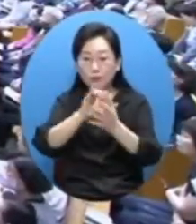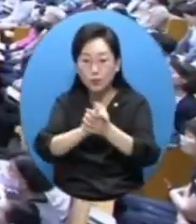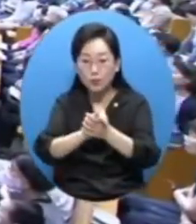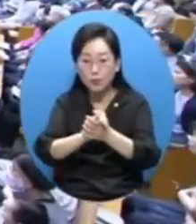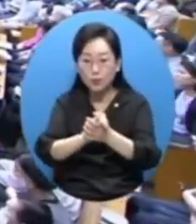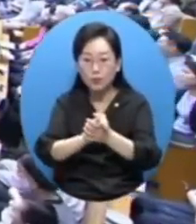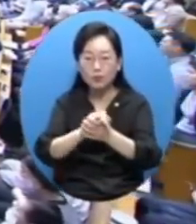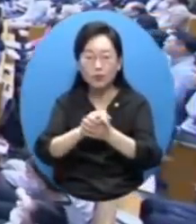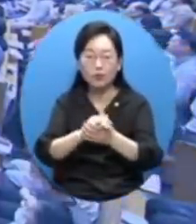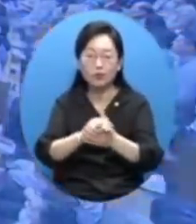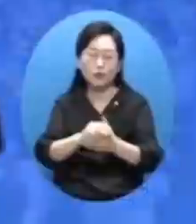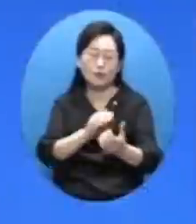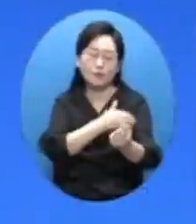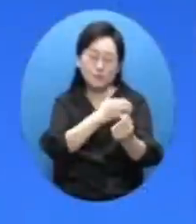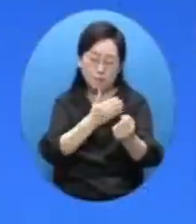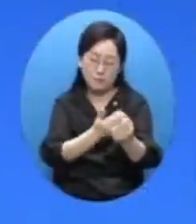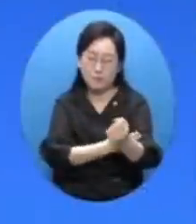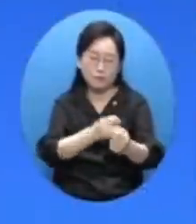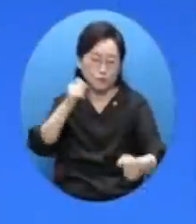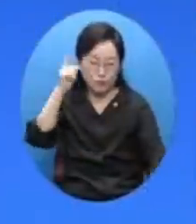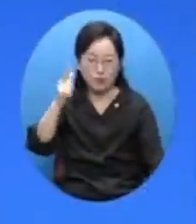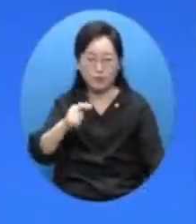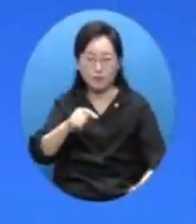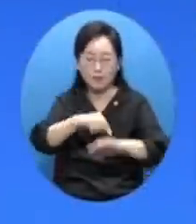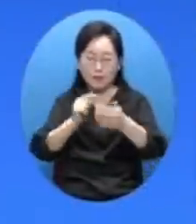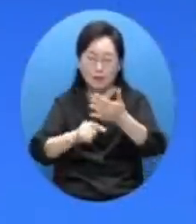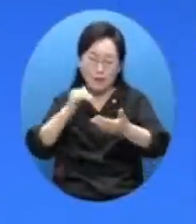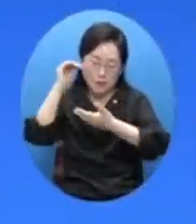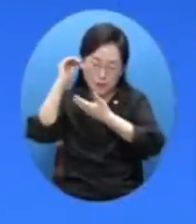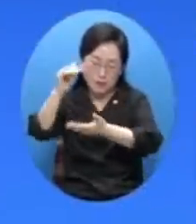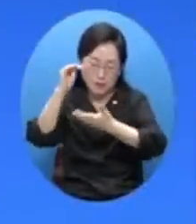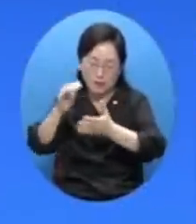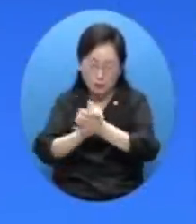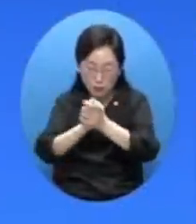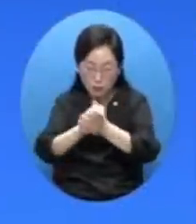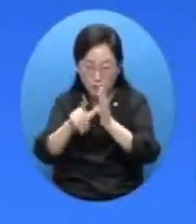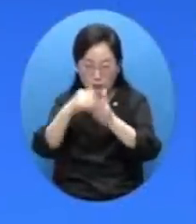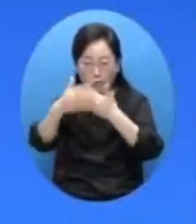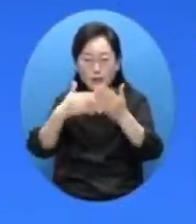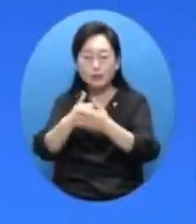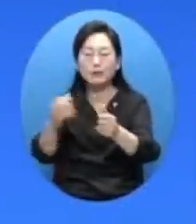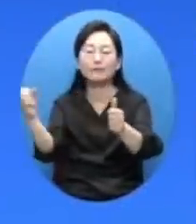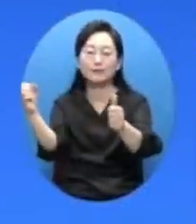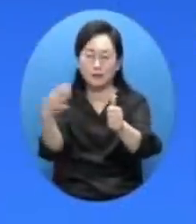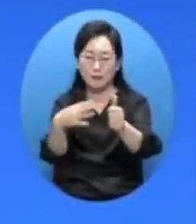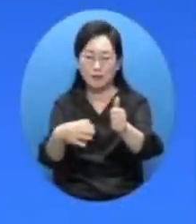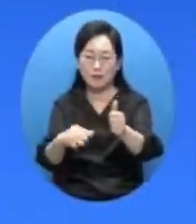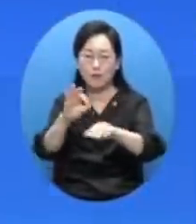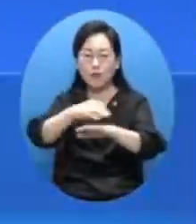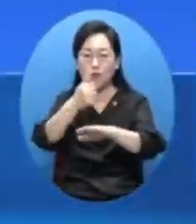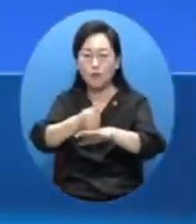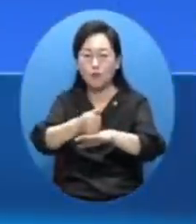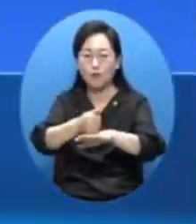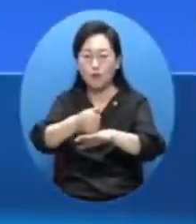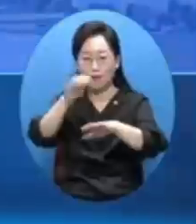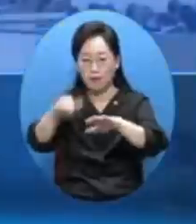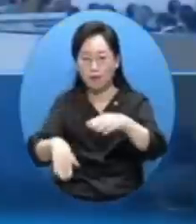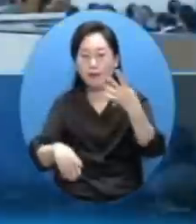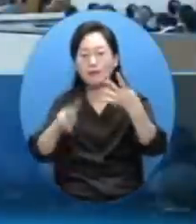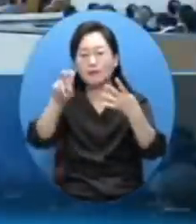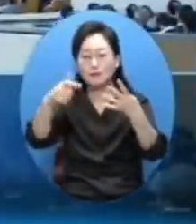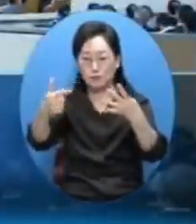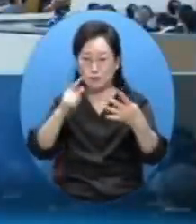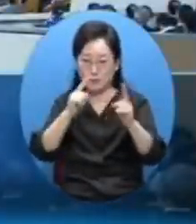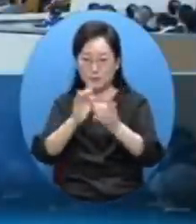가고 있습니다 만물 토하고 기도하고 또 기도하고 또 기도할 때 하나님께서 말씀을 주셨습니다 열왕기하 4장 27절에 말씀 주셨습니다